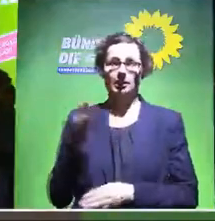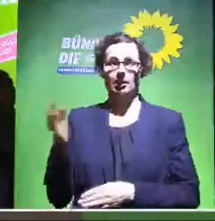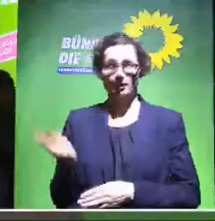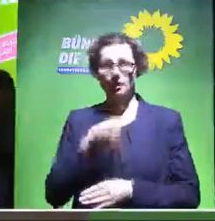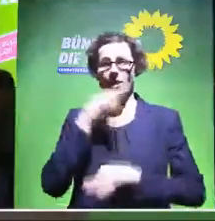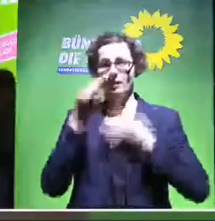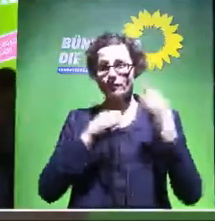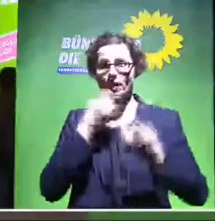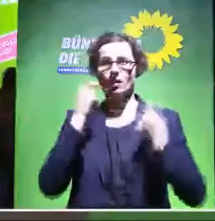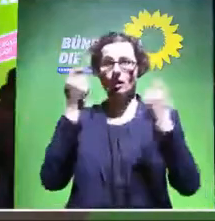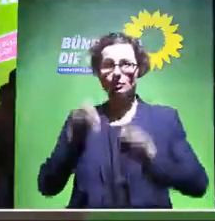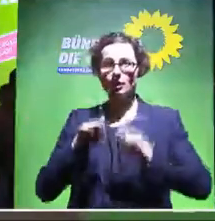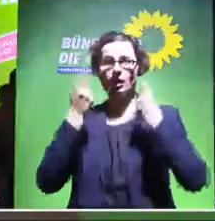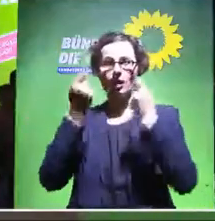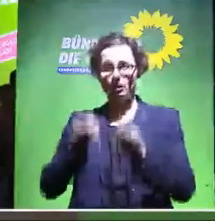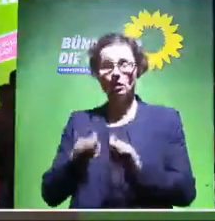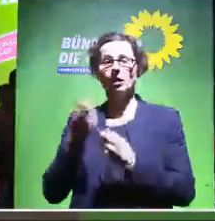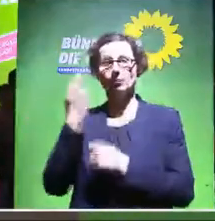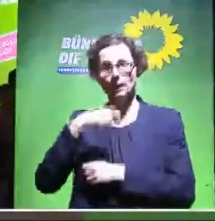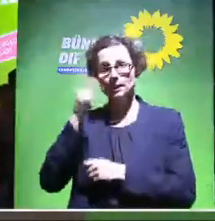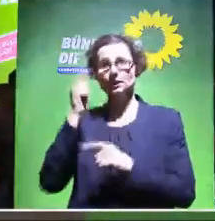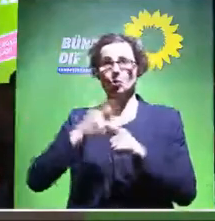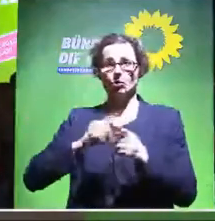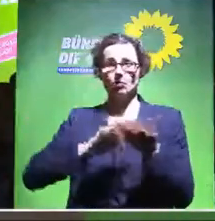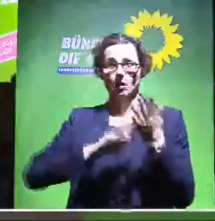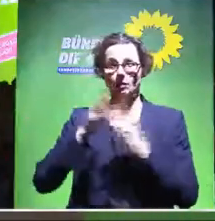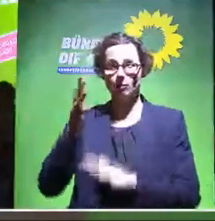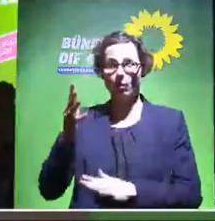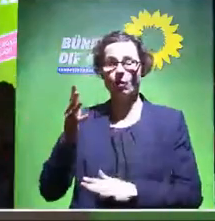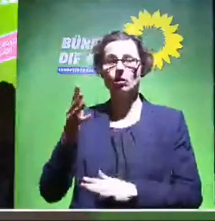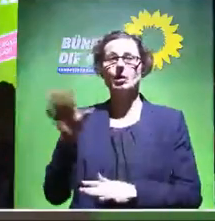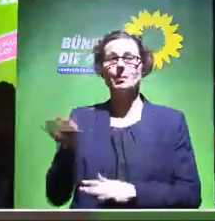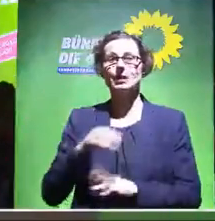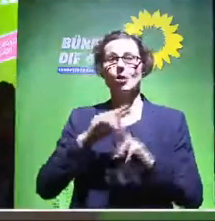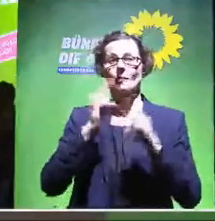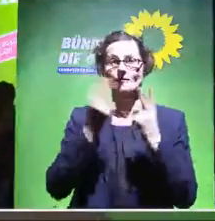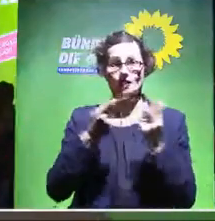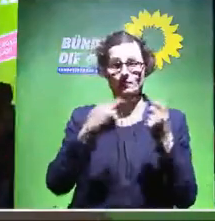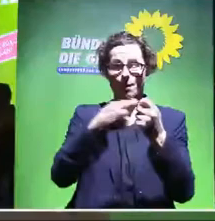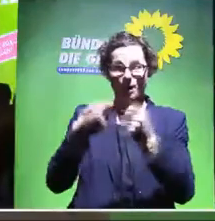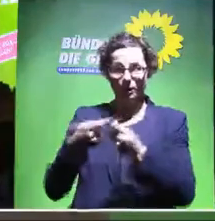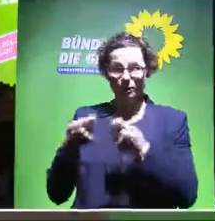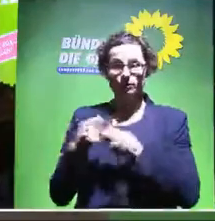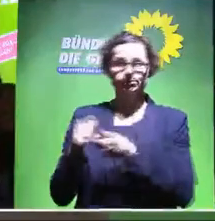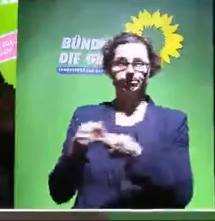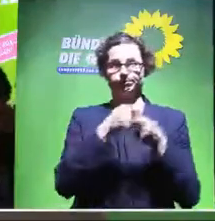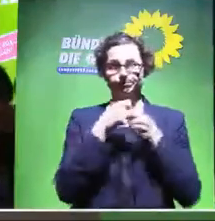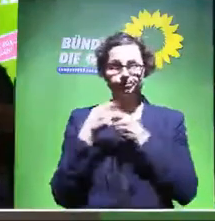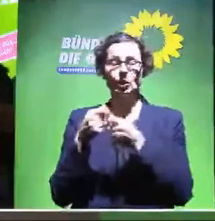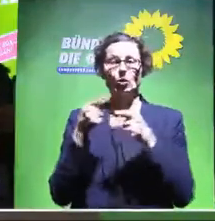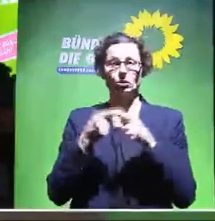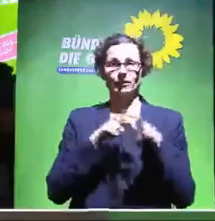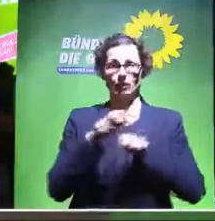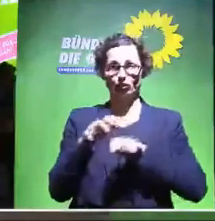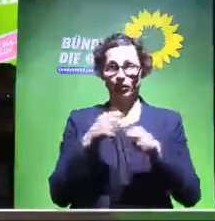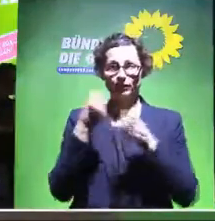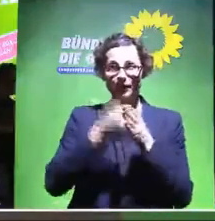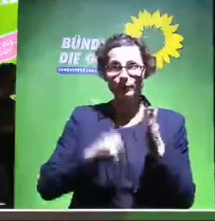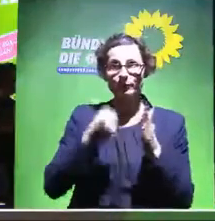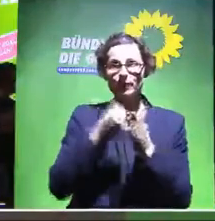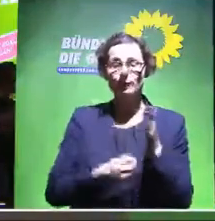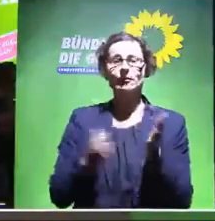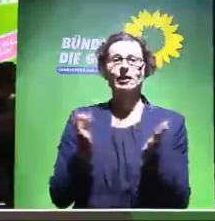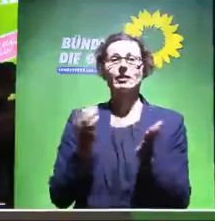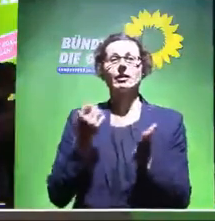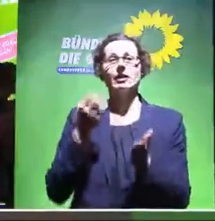und Anträgen in Berlin und mit Brandenburg, mit den Umweltverbänden und auch mit der Wirtschaft dafür gekämpft, dass unser Kernthema